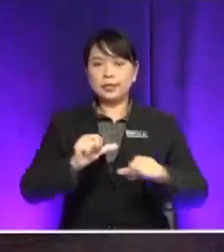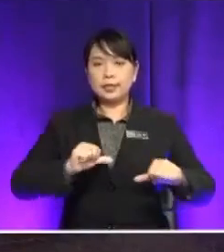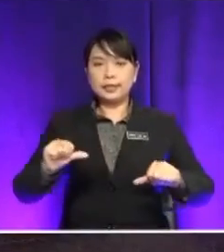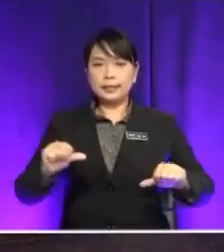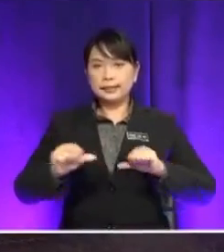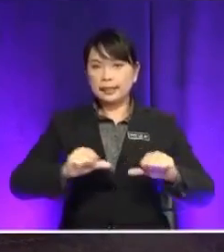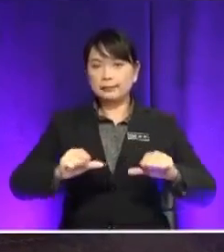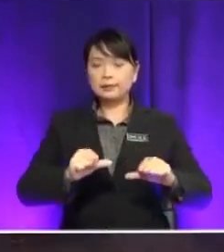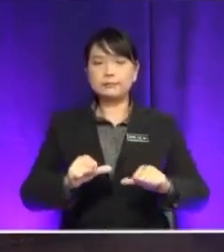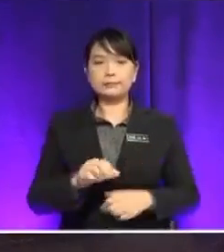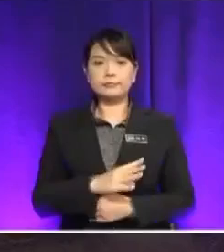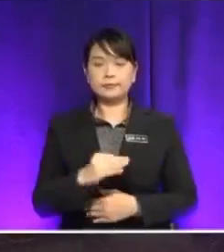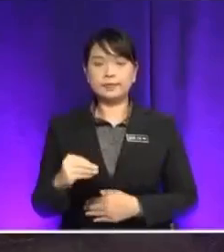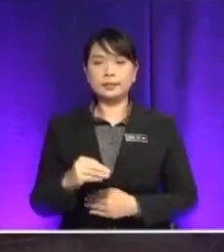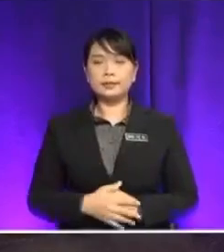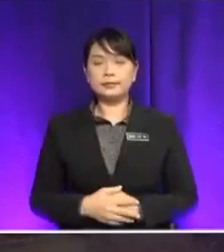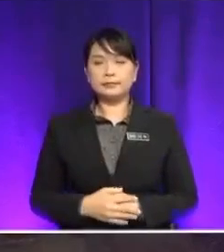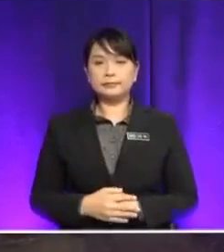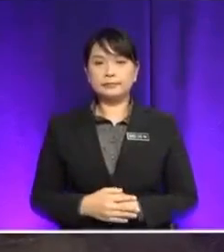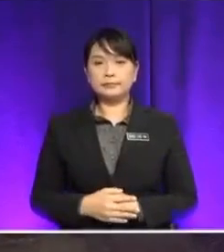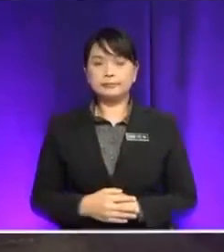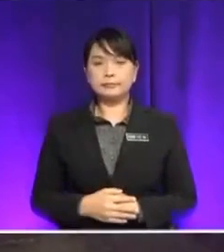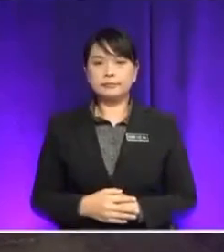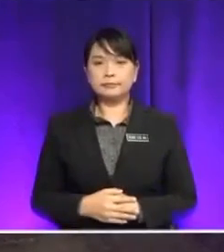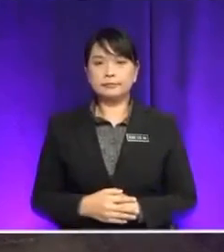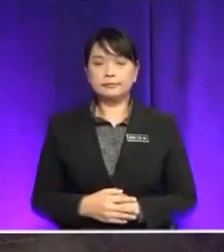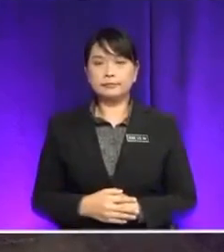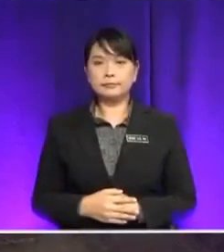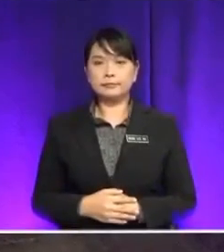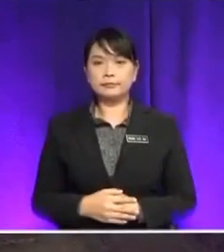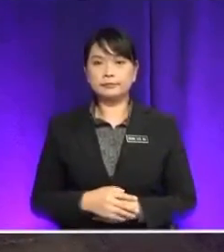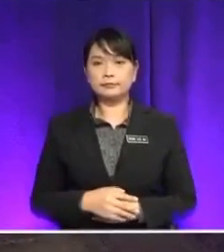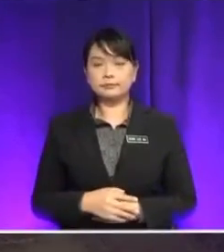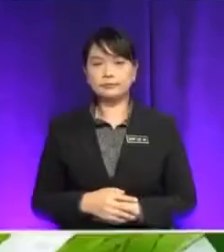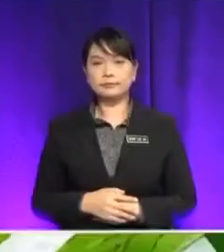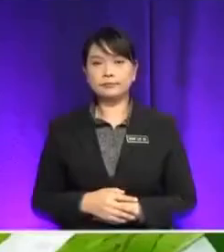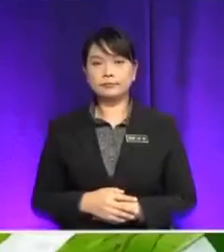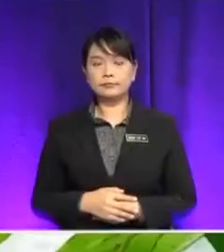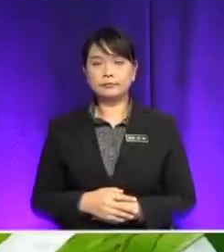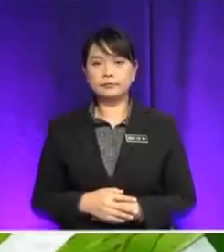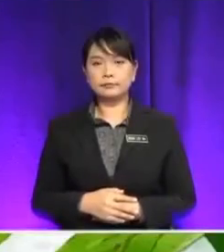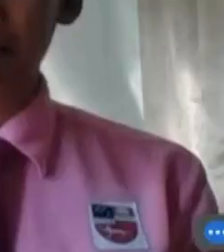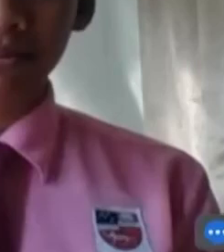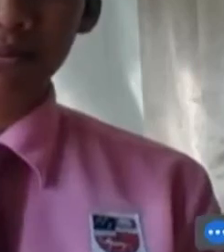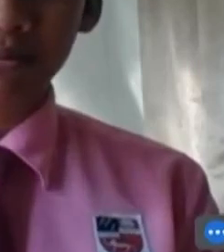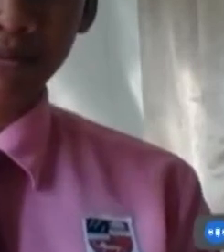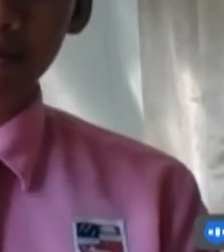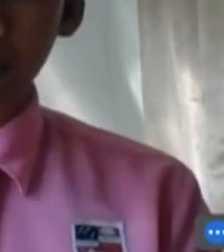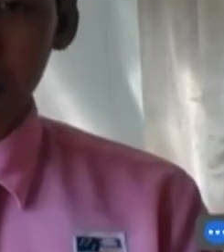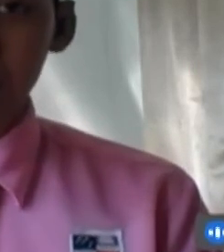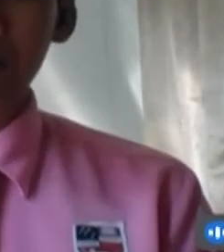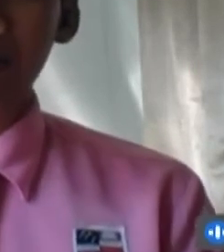dan hebat daripada SMK Tengku Badriah walet orange ulama yg sedikit oke dan tak lupa juga